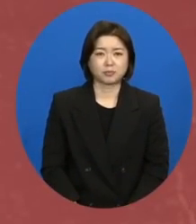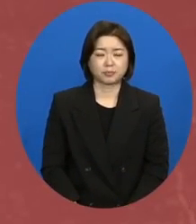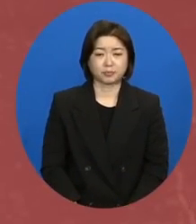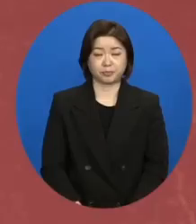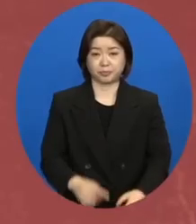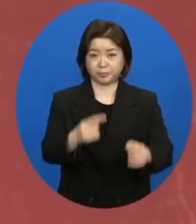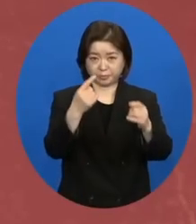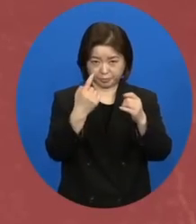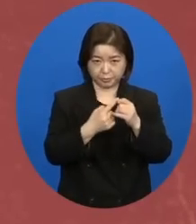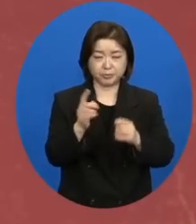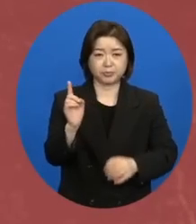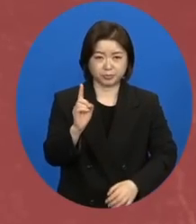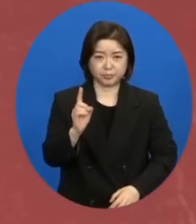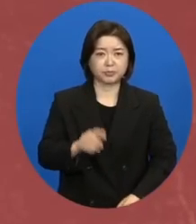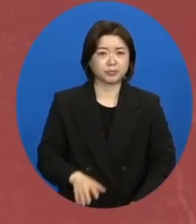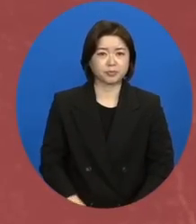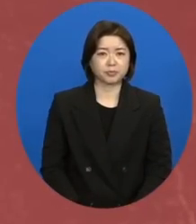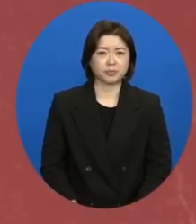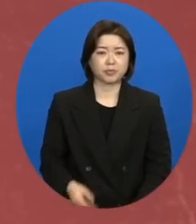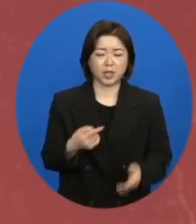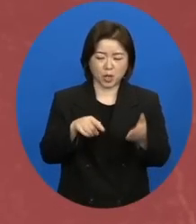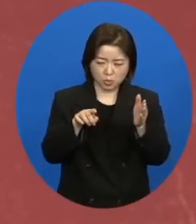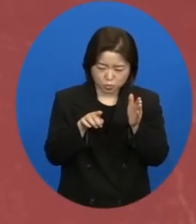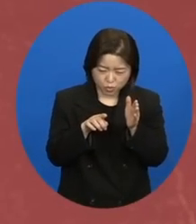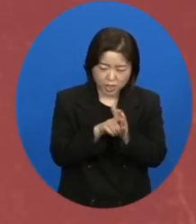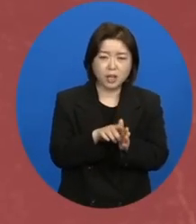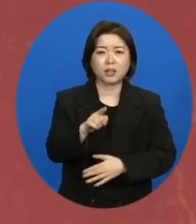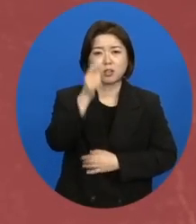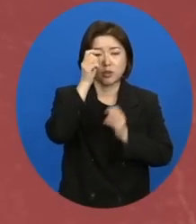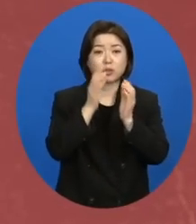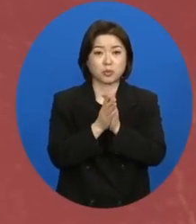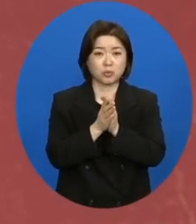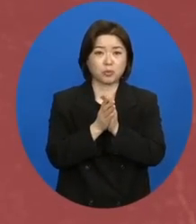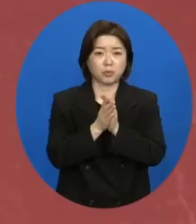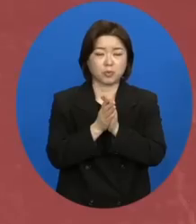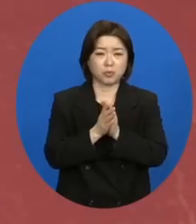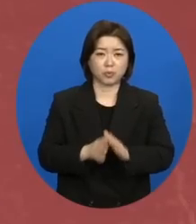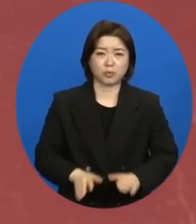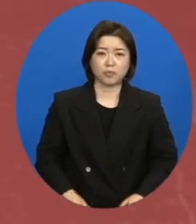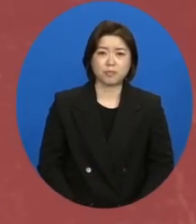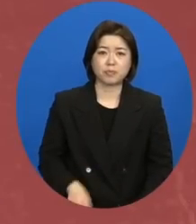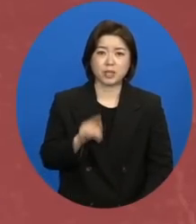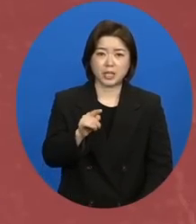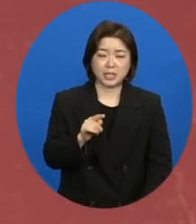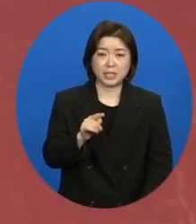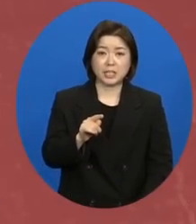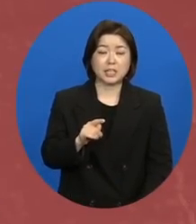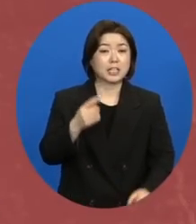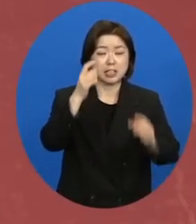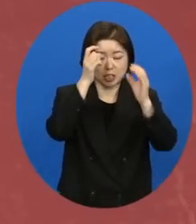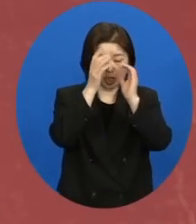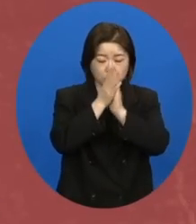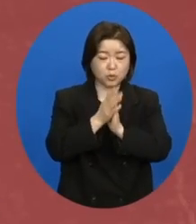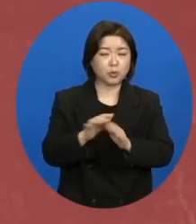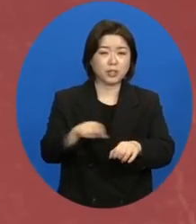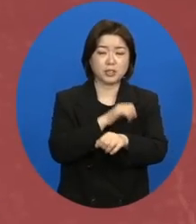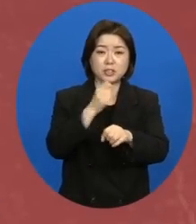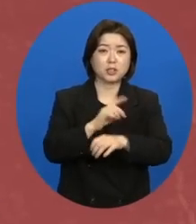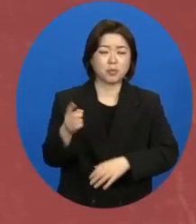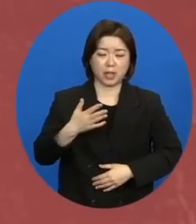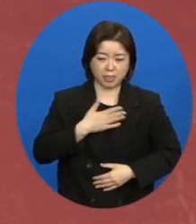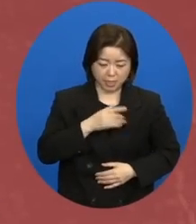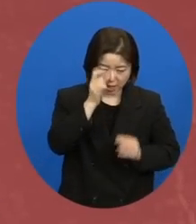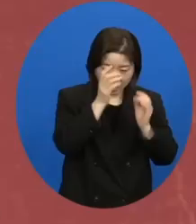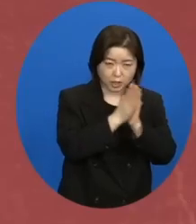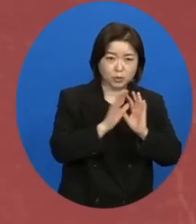둘째는 위하여 기도하겠다고. 이 기도의 특징이 뭐냐면 내 기도가 아니고